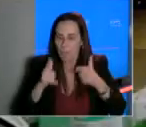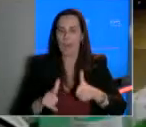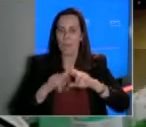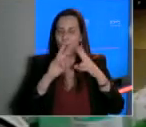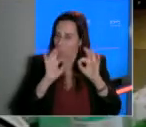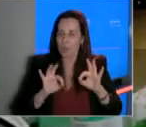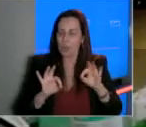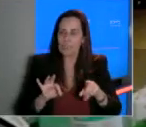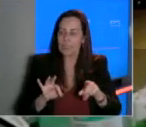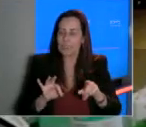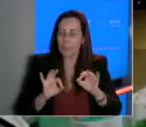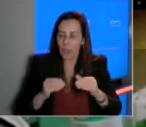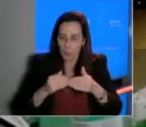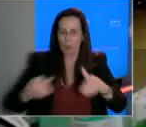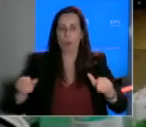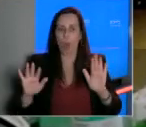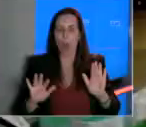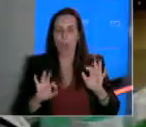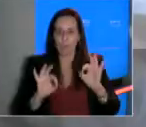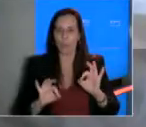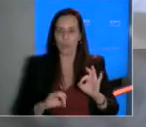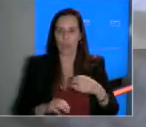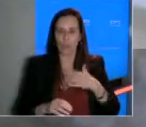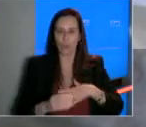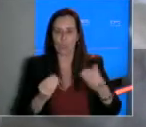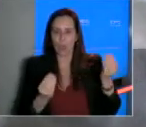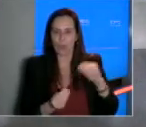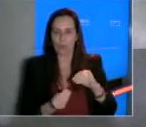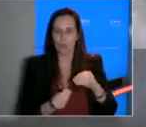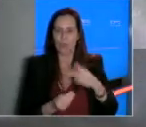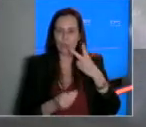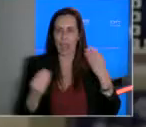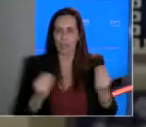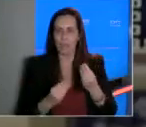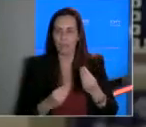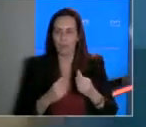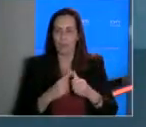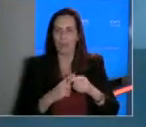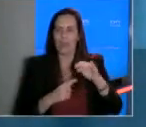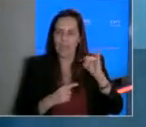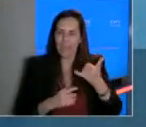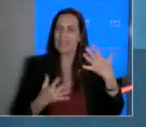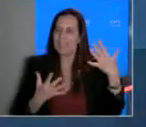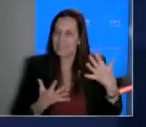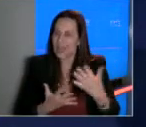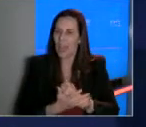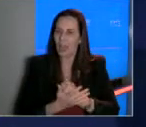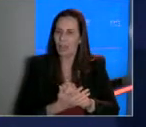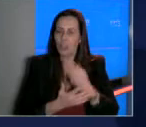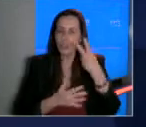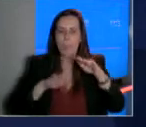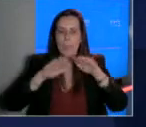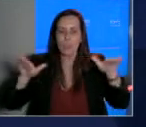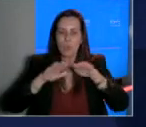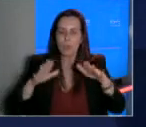העולמית, ממש כך, זה מוצב קדמי. אני רק אוסיף למה שאתה אומר, דרור, שני דברים. א', שכן הצלחת להוציא שני